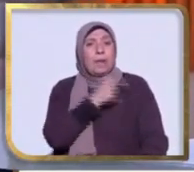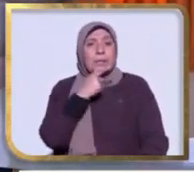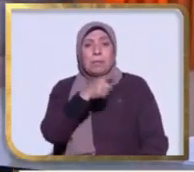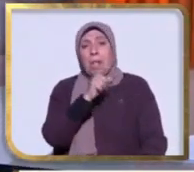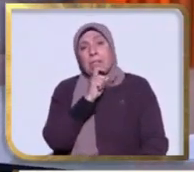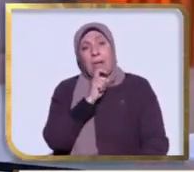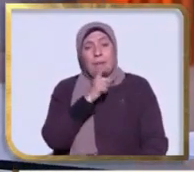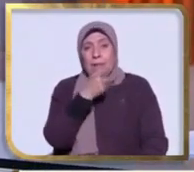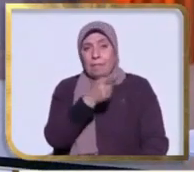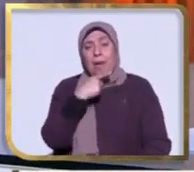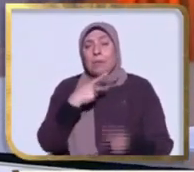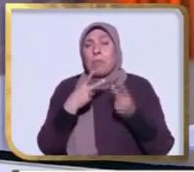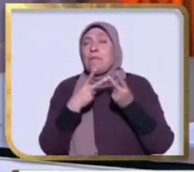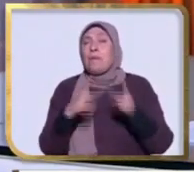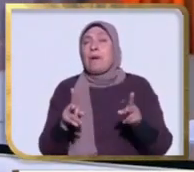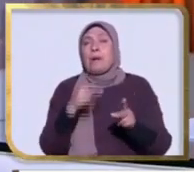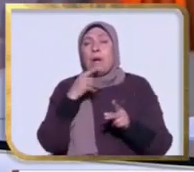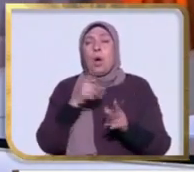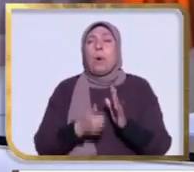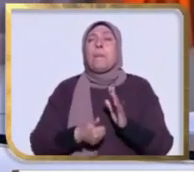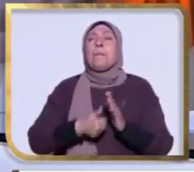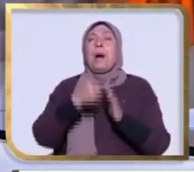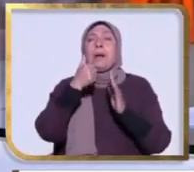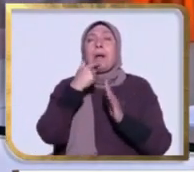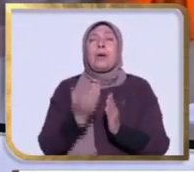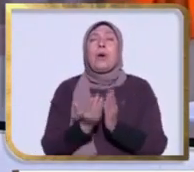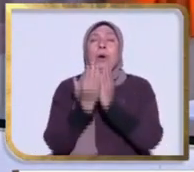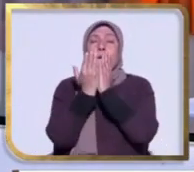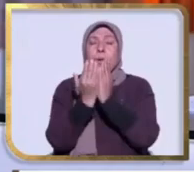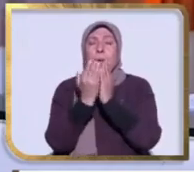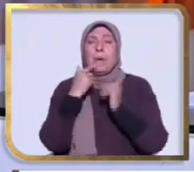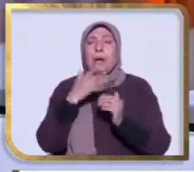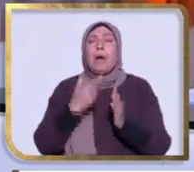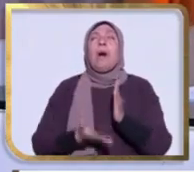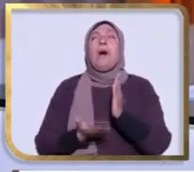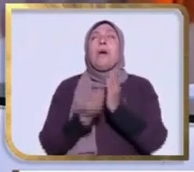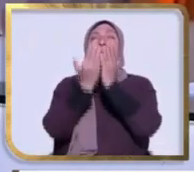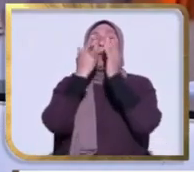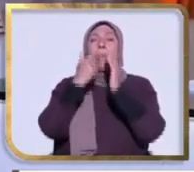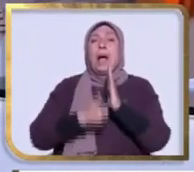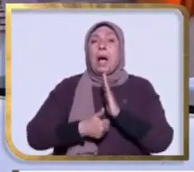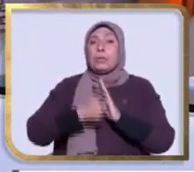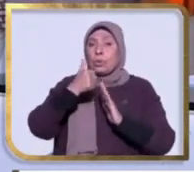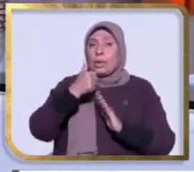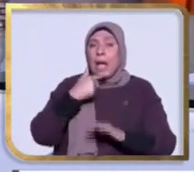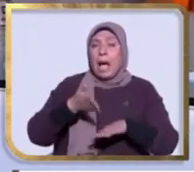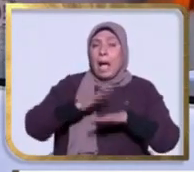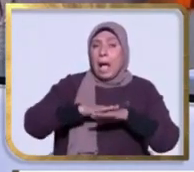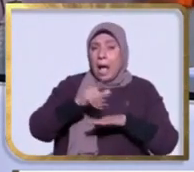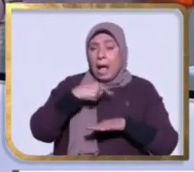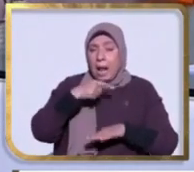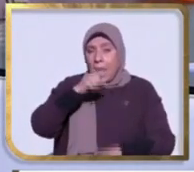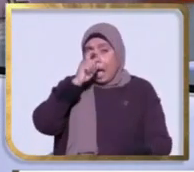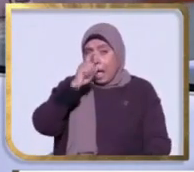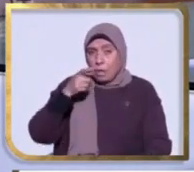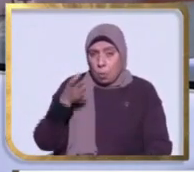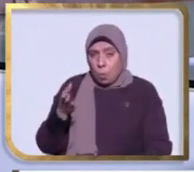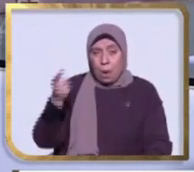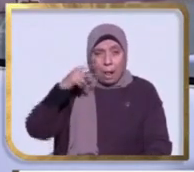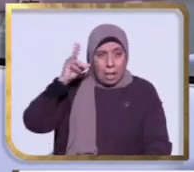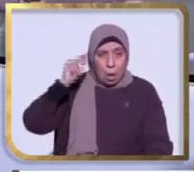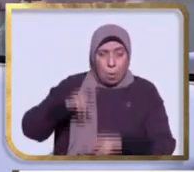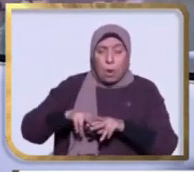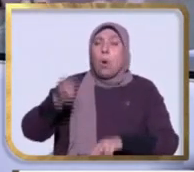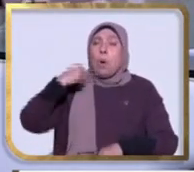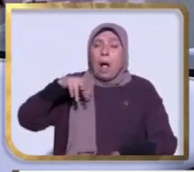فرجا ومخرجا. اللهم انصرنا على عدونا وعدوهم يا منتقم يا